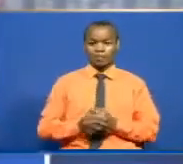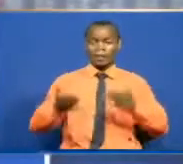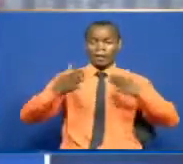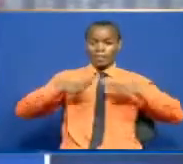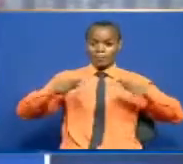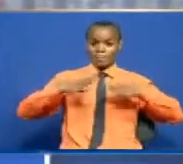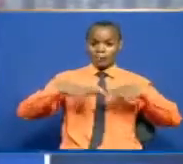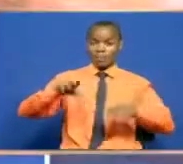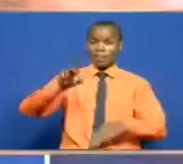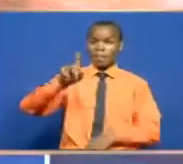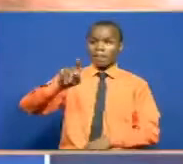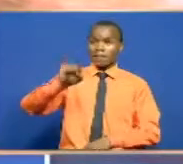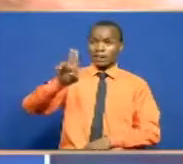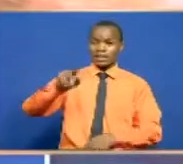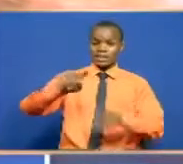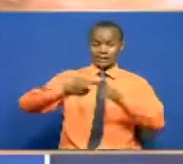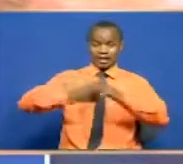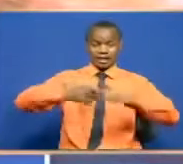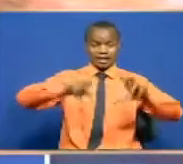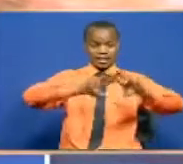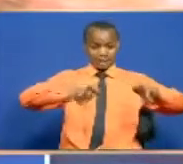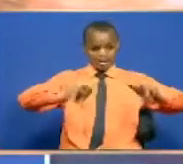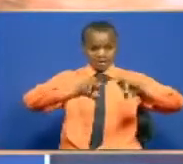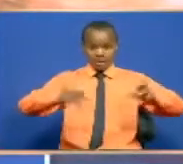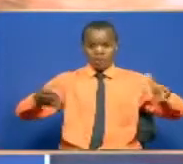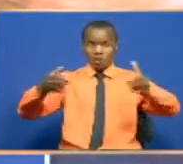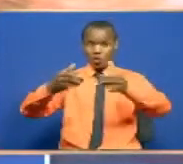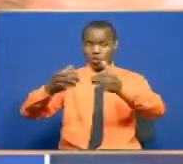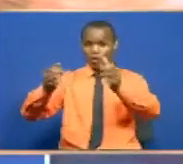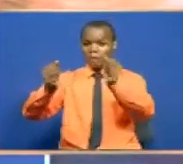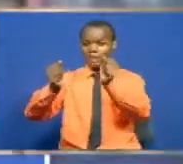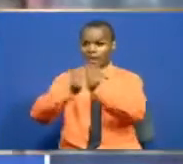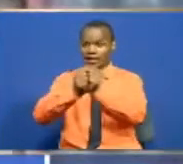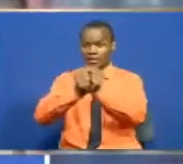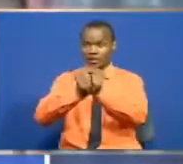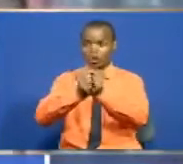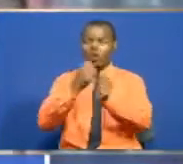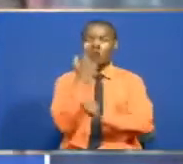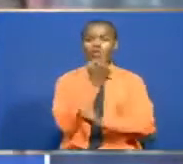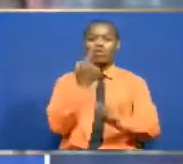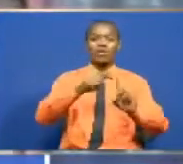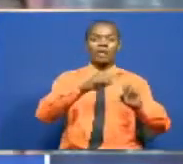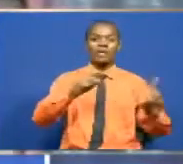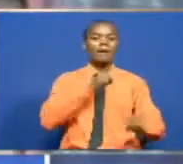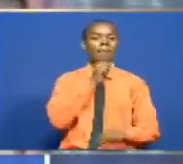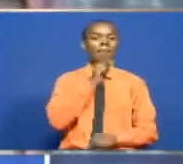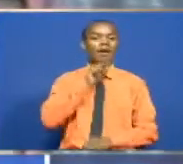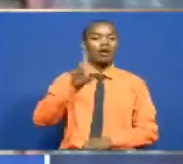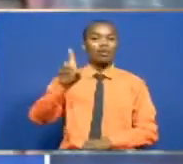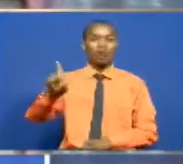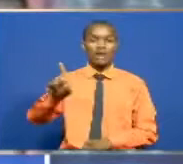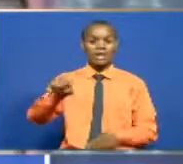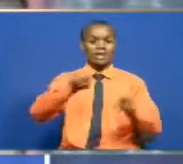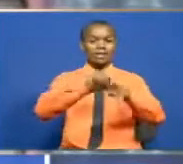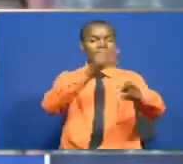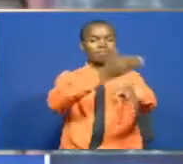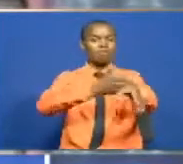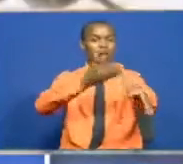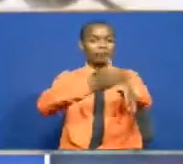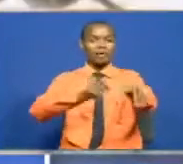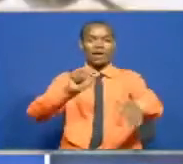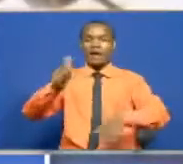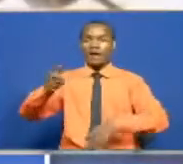Mirangine Dundori wameanza msako dhidi ya genge la watu 10 wanaodaiwa kumuua mwanaume mmoja na kuwajeruhi wengine wawili